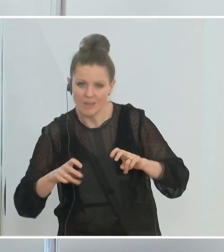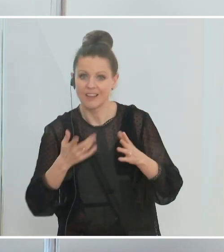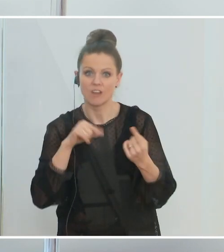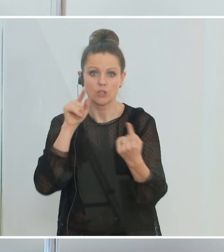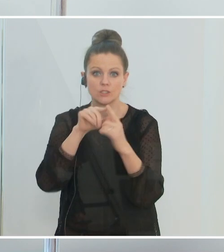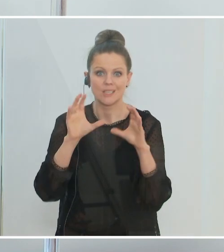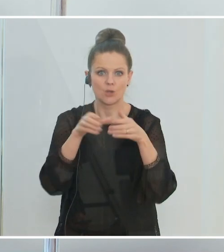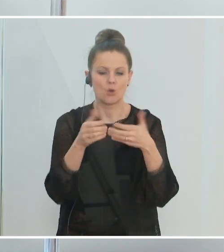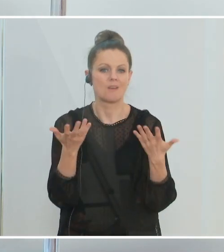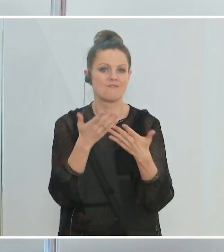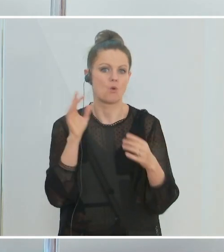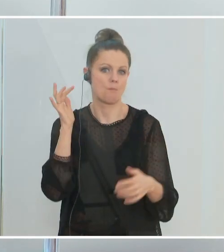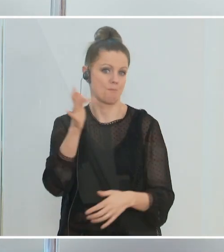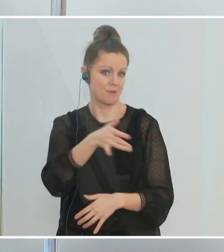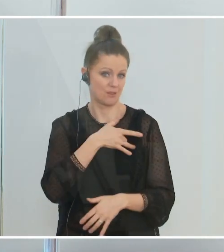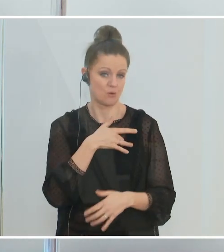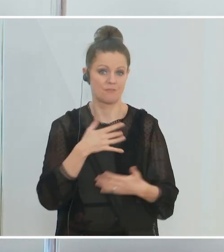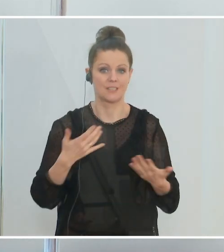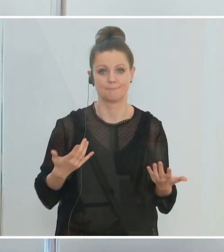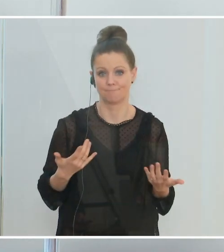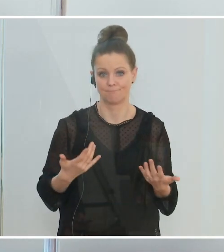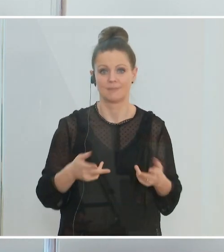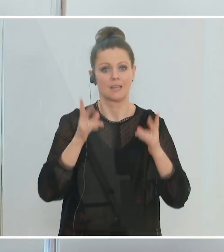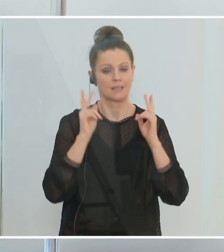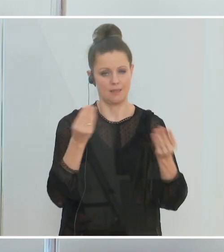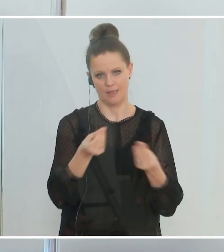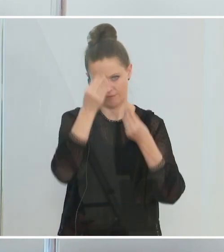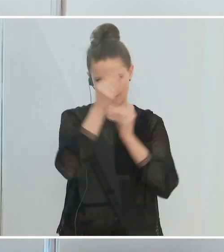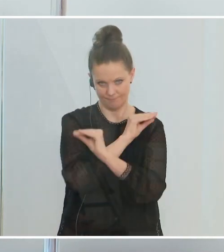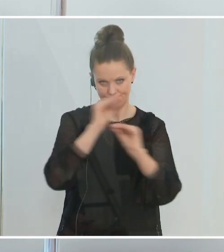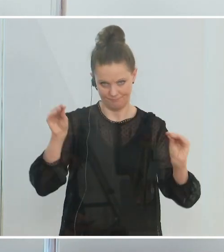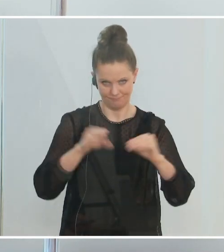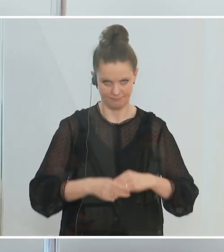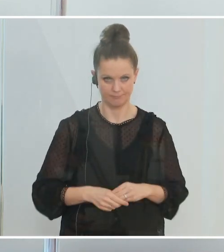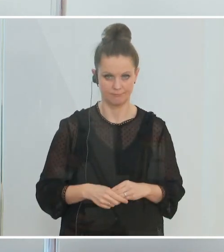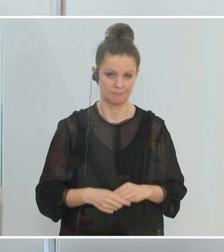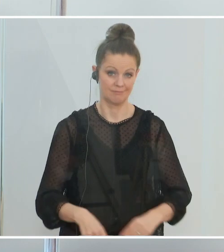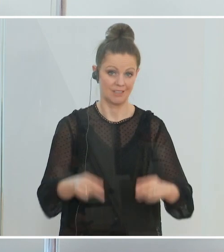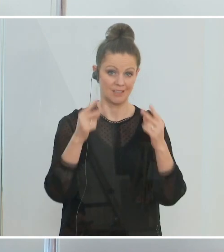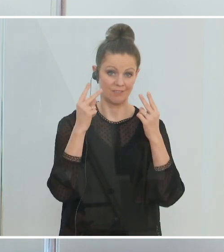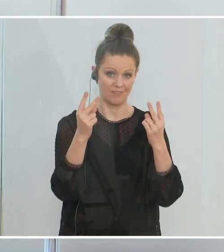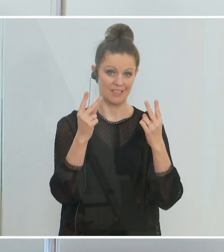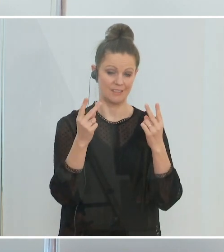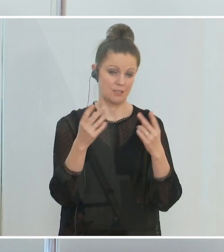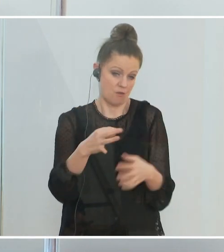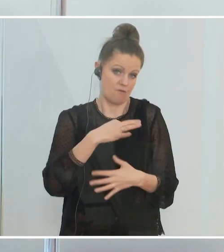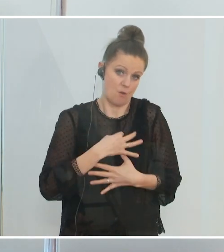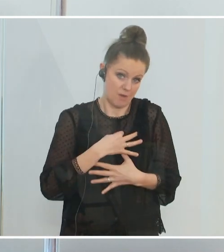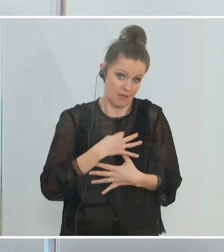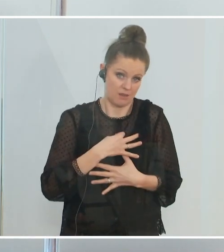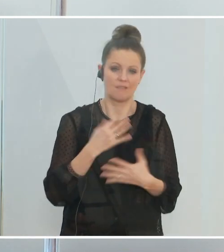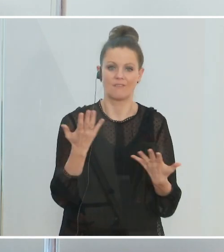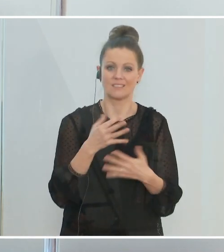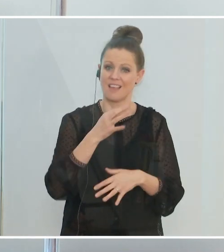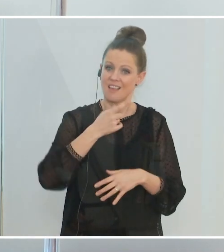Zielgruppen betroffen sind. Ich kann Ihnen Folgendes sagen. Also Wichtig war es, was mir natürlich, dass wir